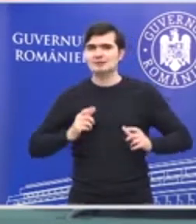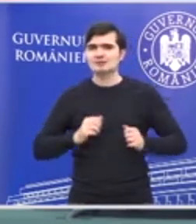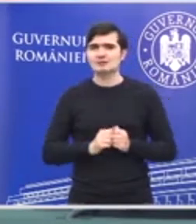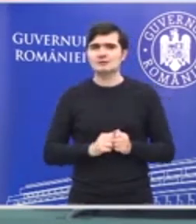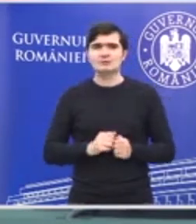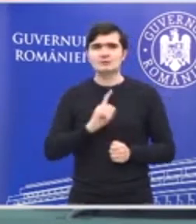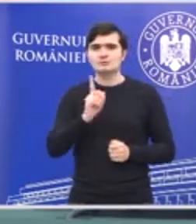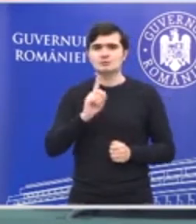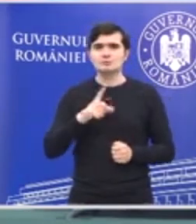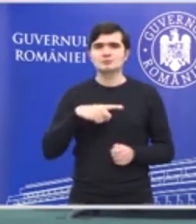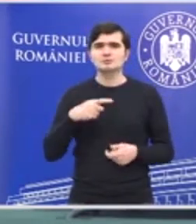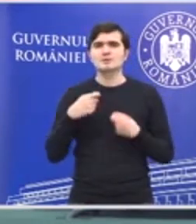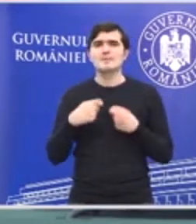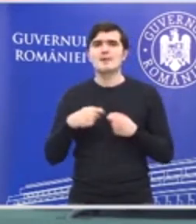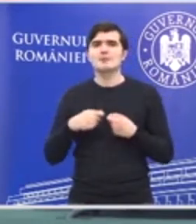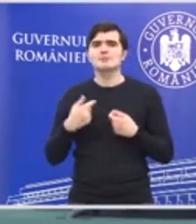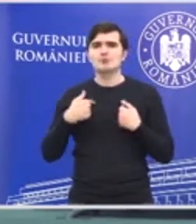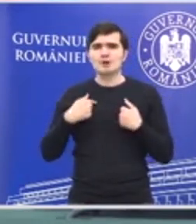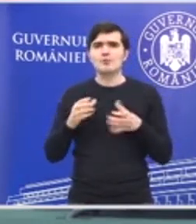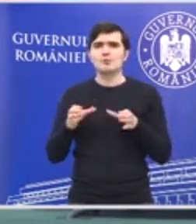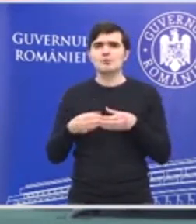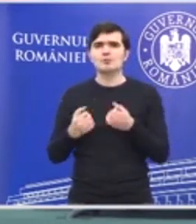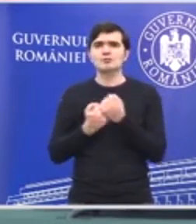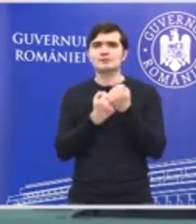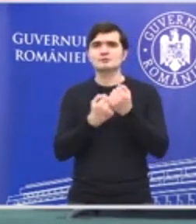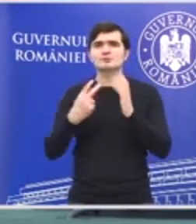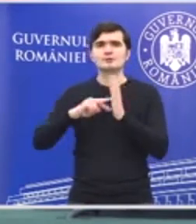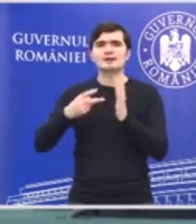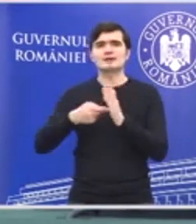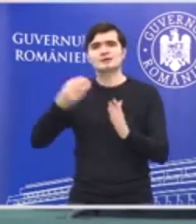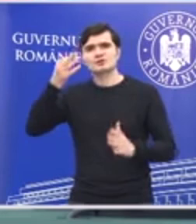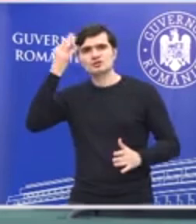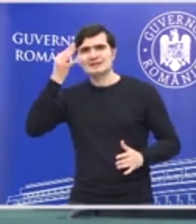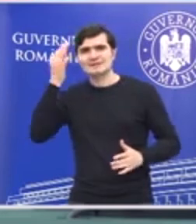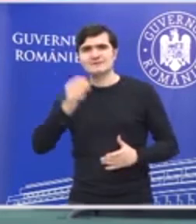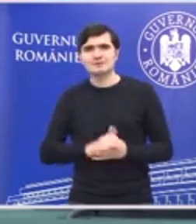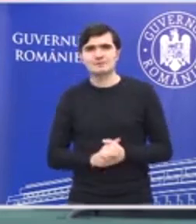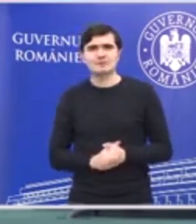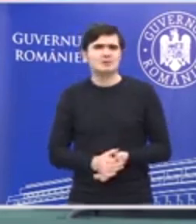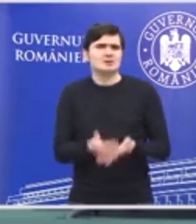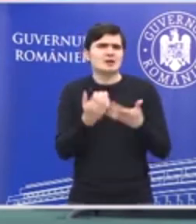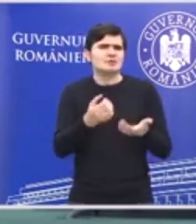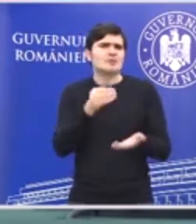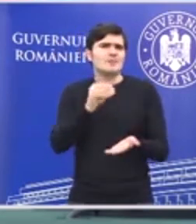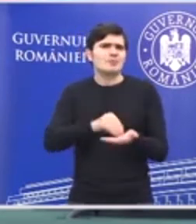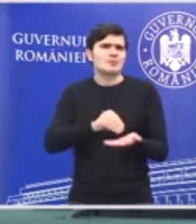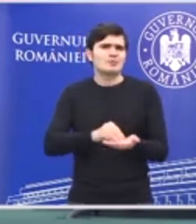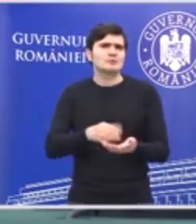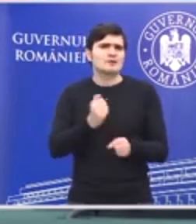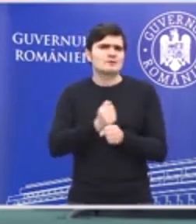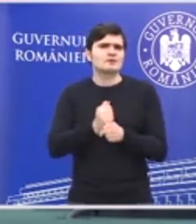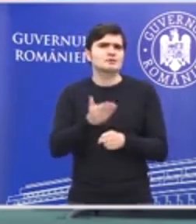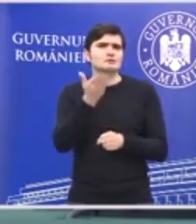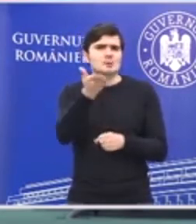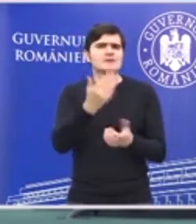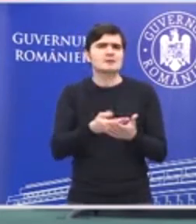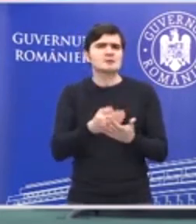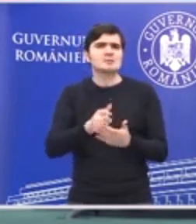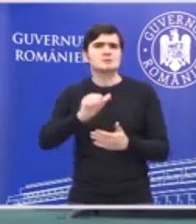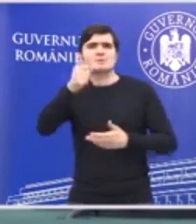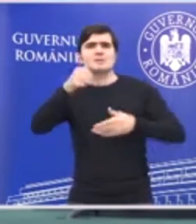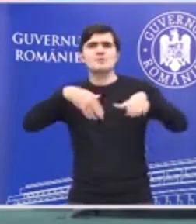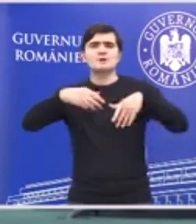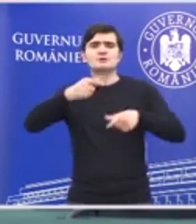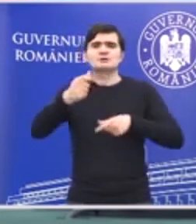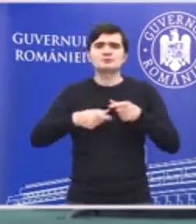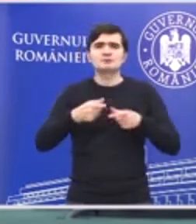Nu, sunt membru în grupul de suport tehnico-științific. Dar ce propunere ați face dumneavoastră premierului României